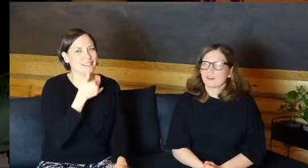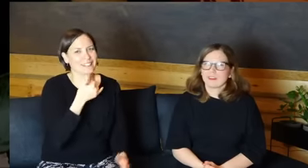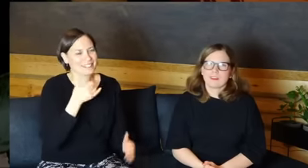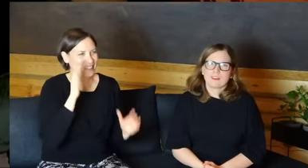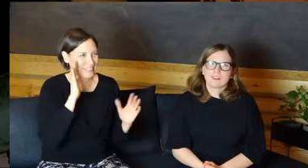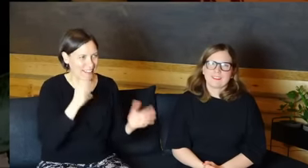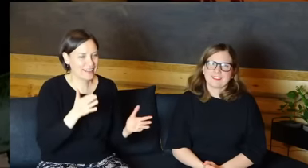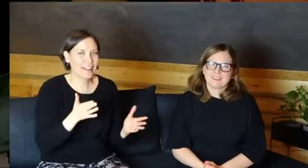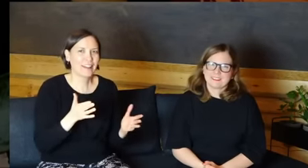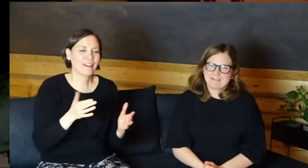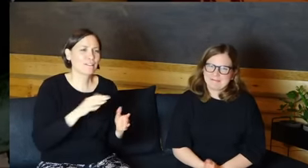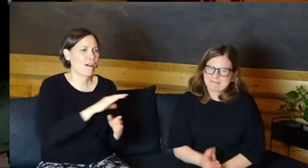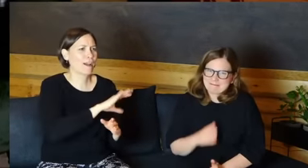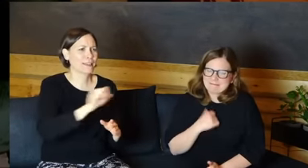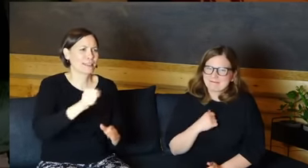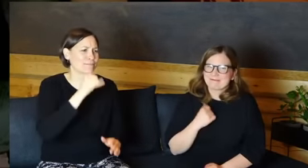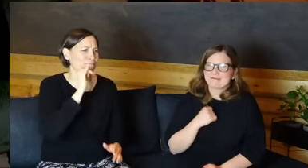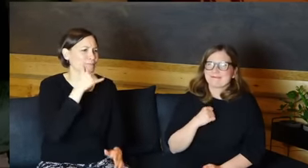nippu.